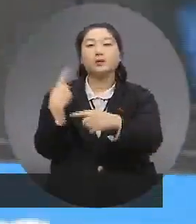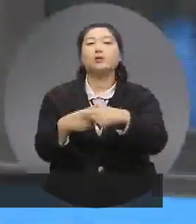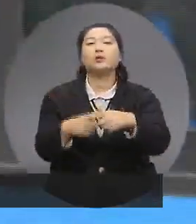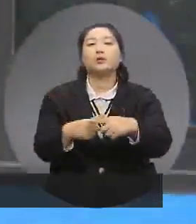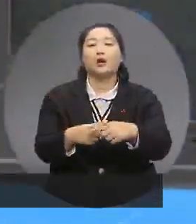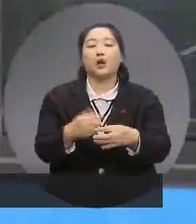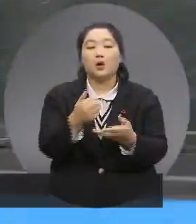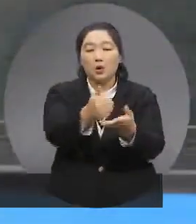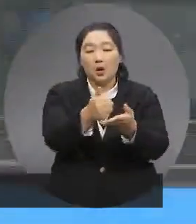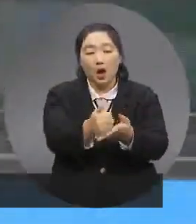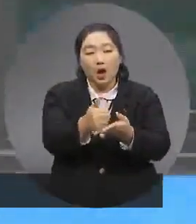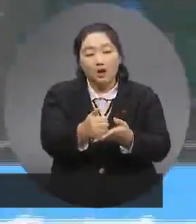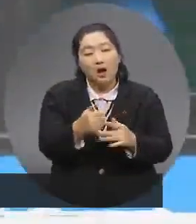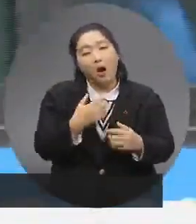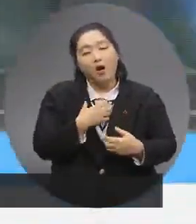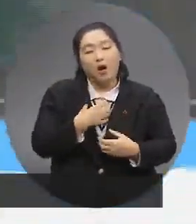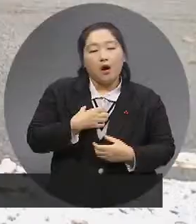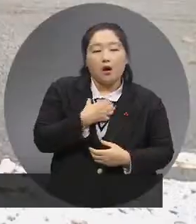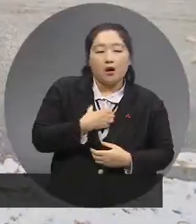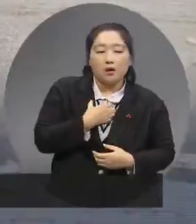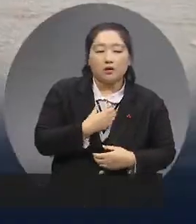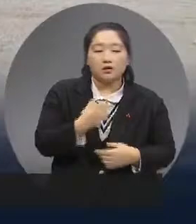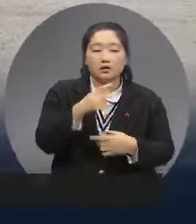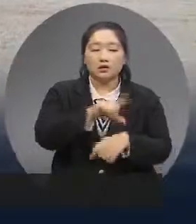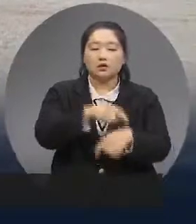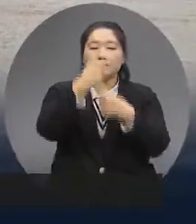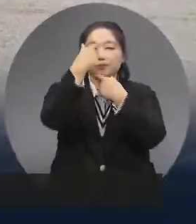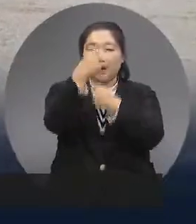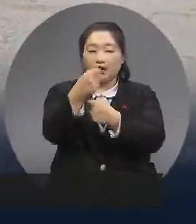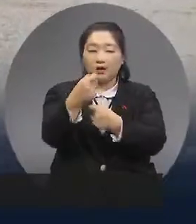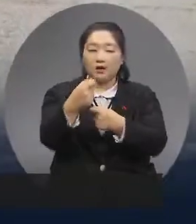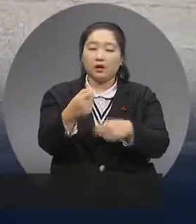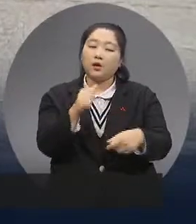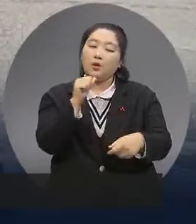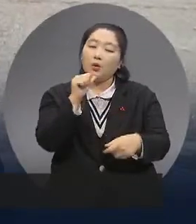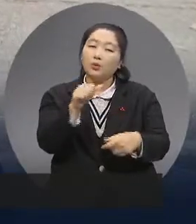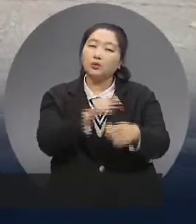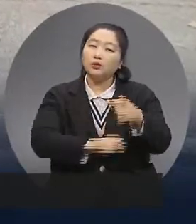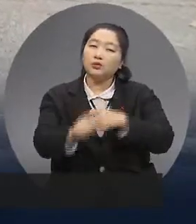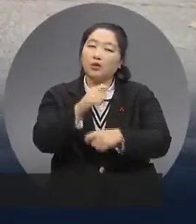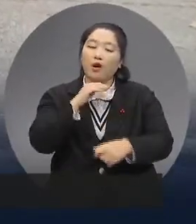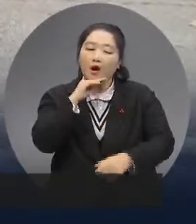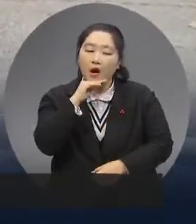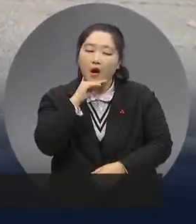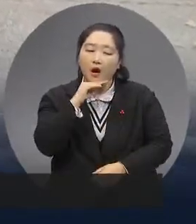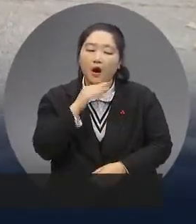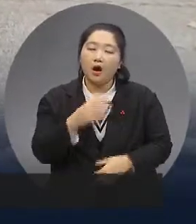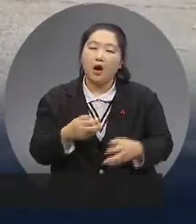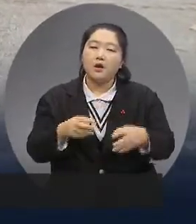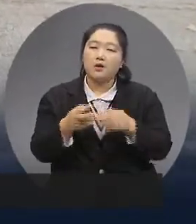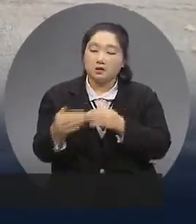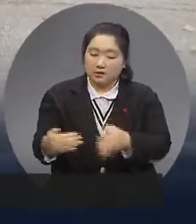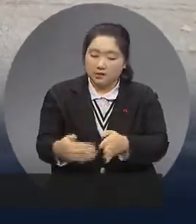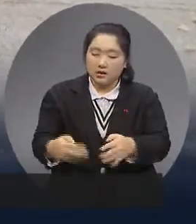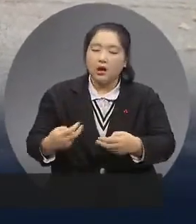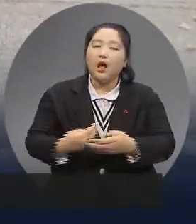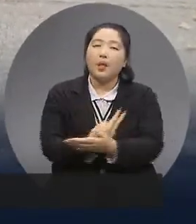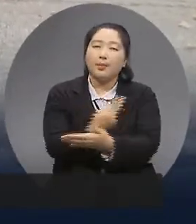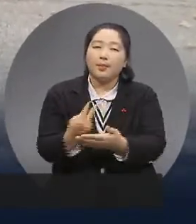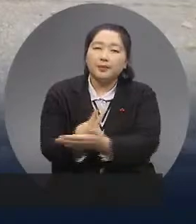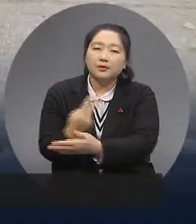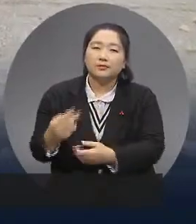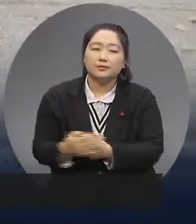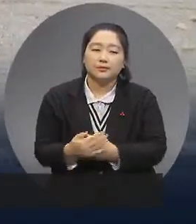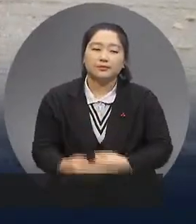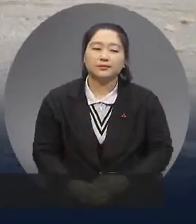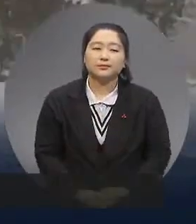발을 동동 굴렀습니다. 시간 딱 맞춰 나왔는데 한 5분 정도 더 기다리게 되는 것 같고요. 아무래도 길이 좀